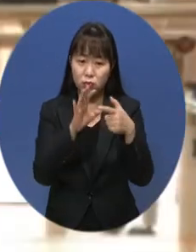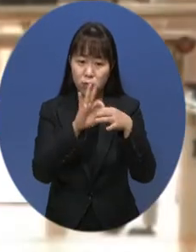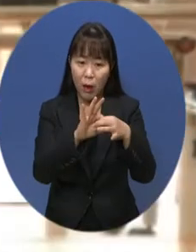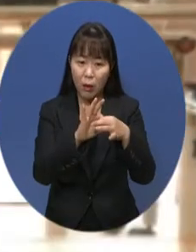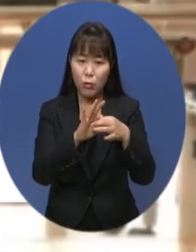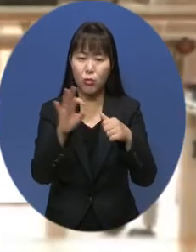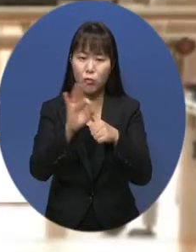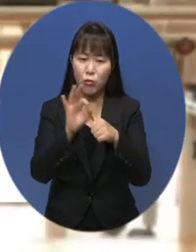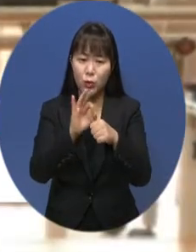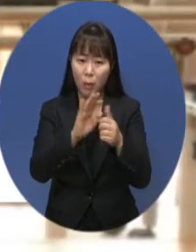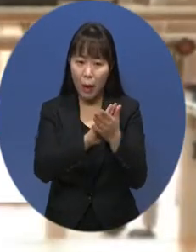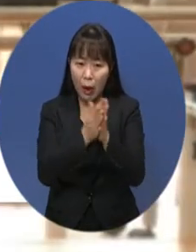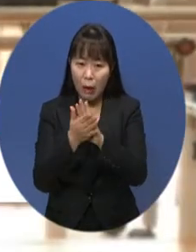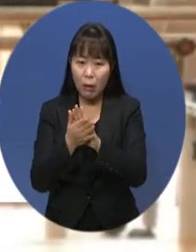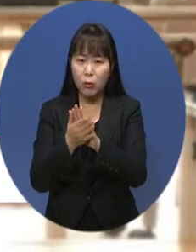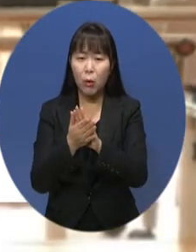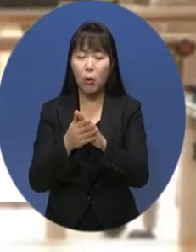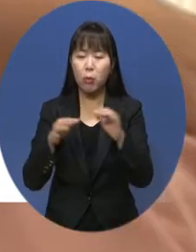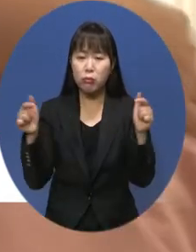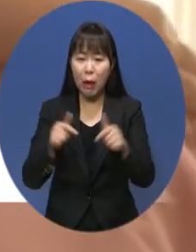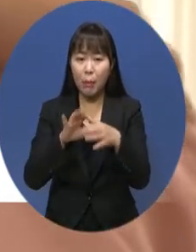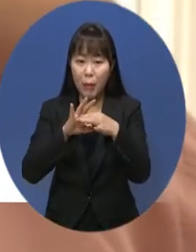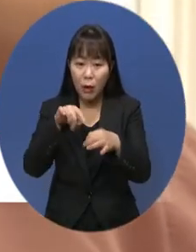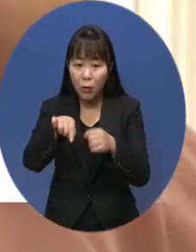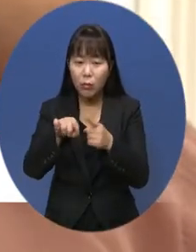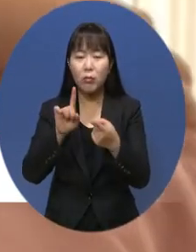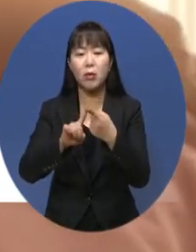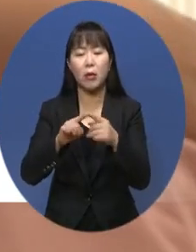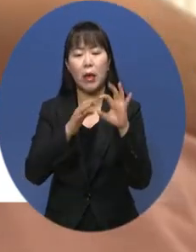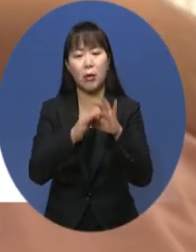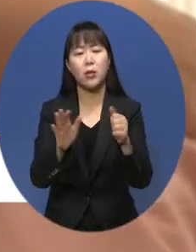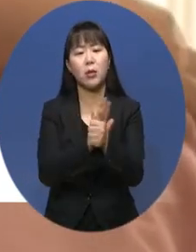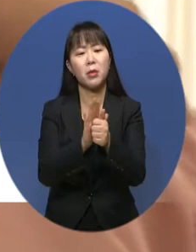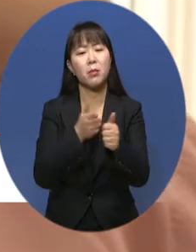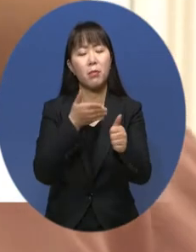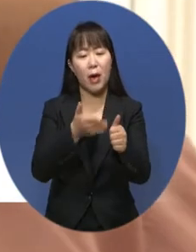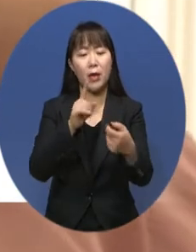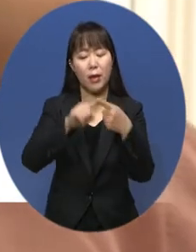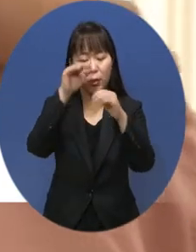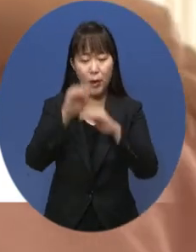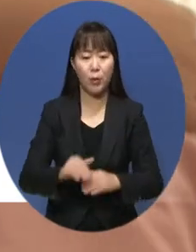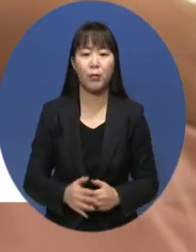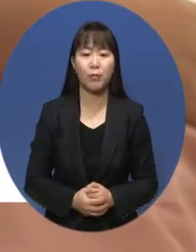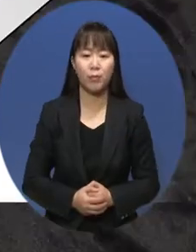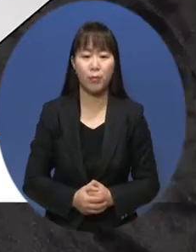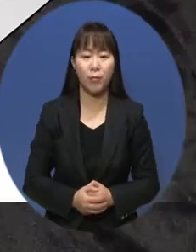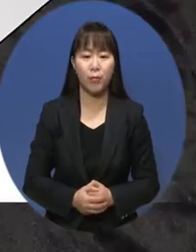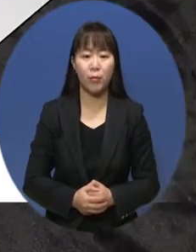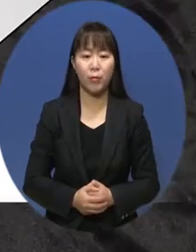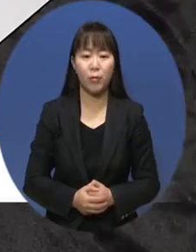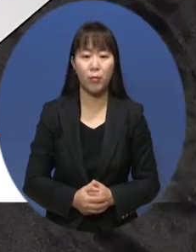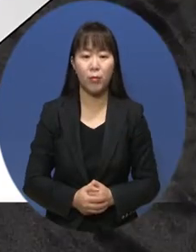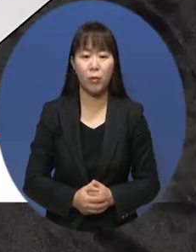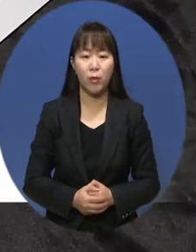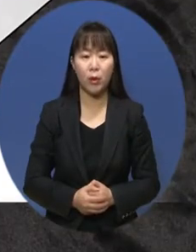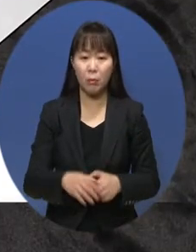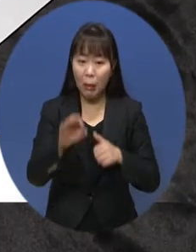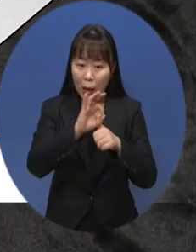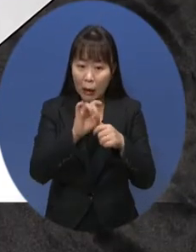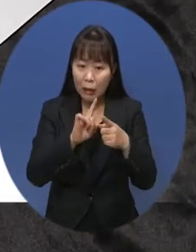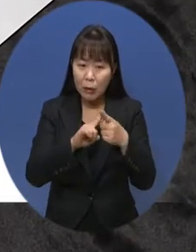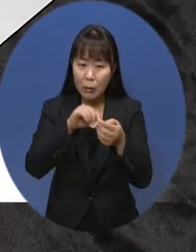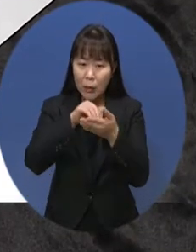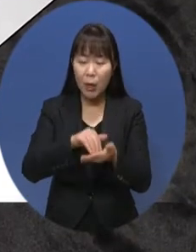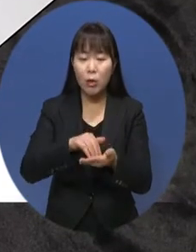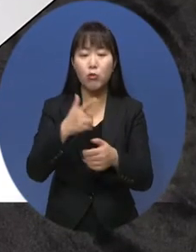감소 안 장애인활동지원 수급자에게 계속 서비스를 제공하는 내용입니다 급여 량이 최저 구간인